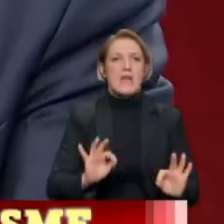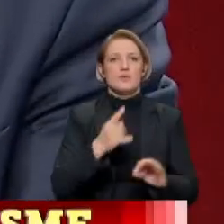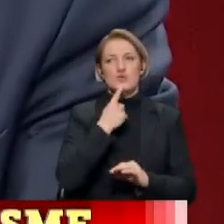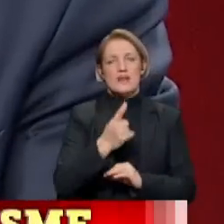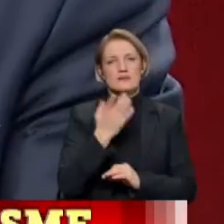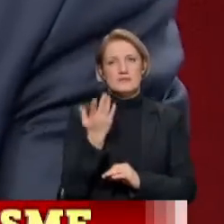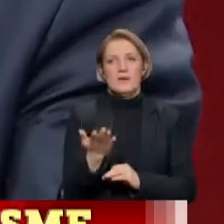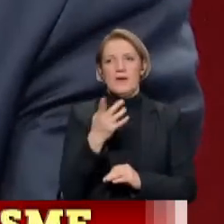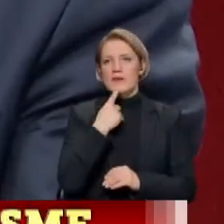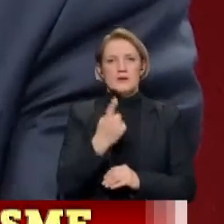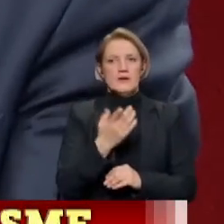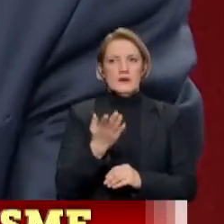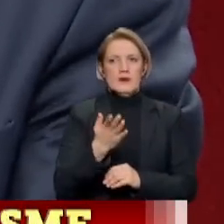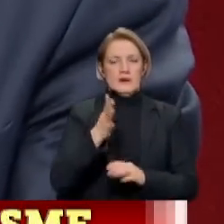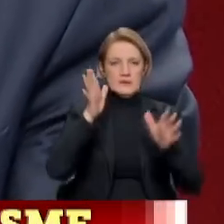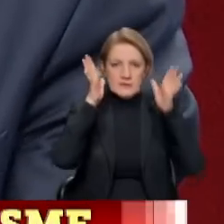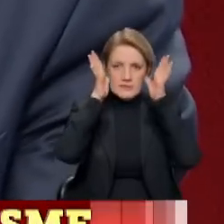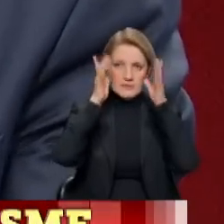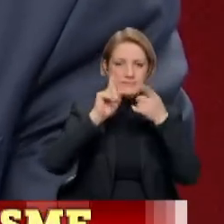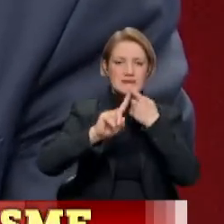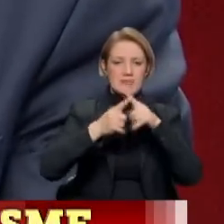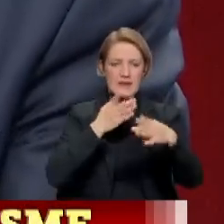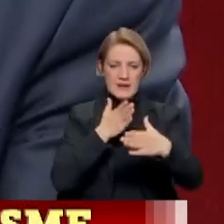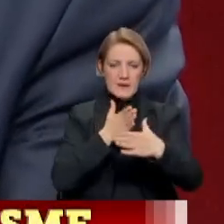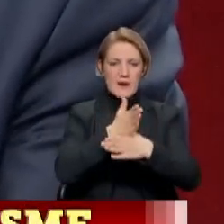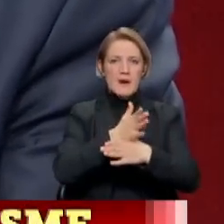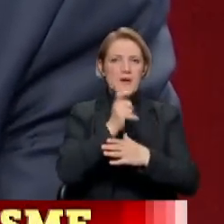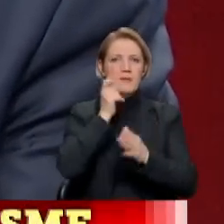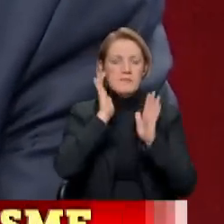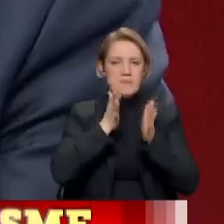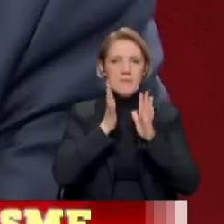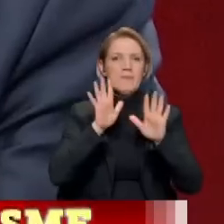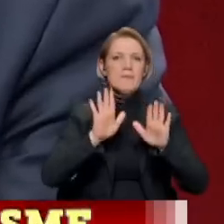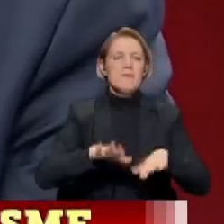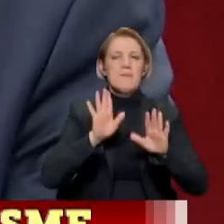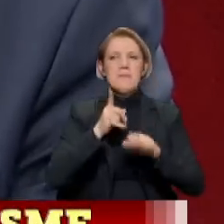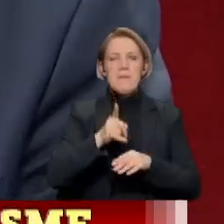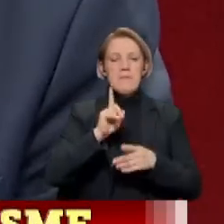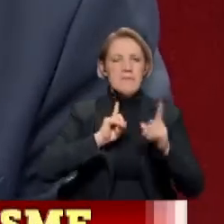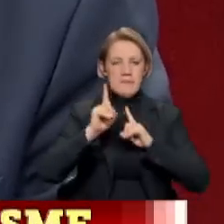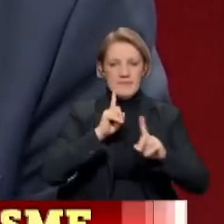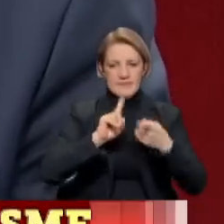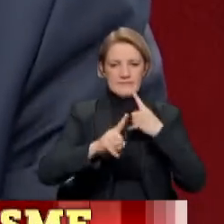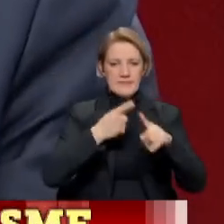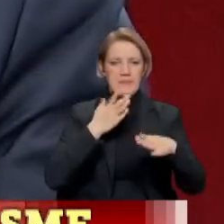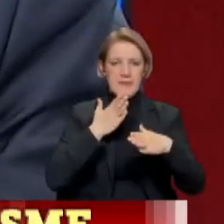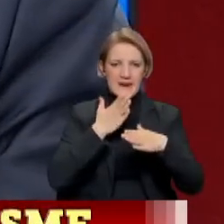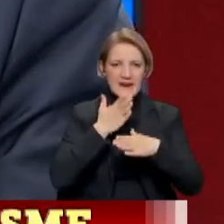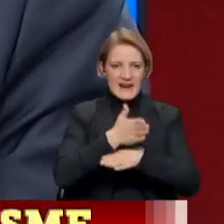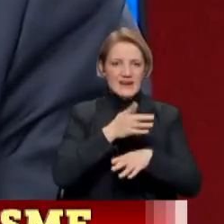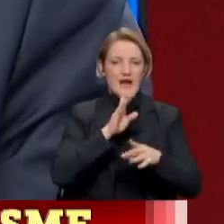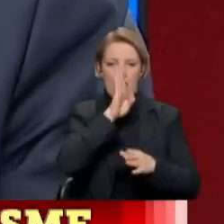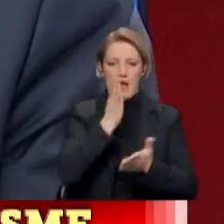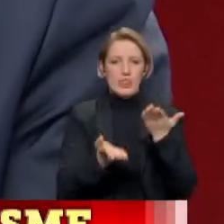ya, ne diyorlar? Camiye siyaset girerse ibadet kalmaz. Mahkemeye siyaset girerse adalet